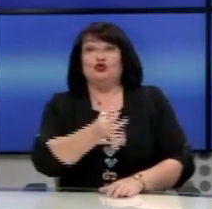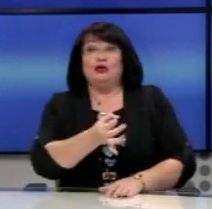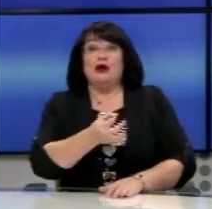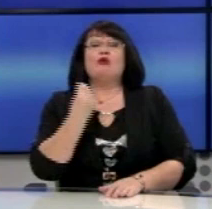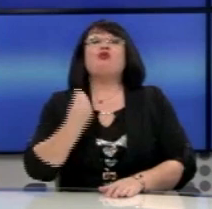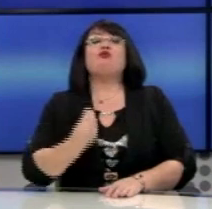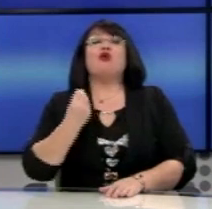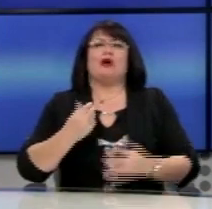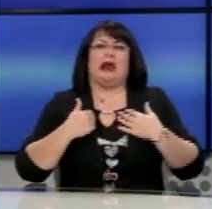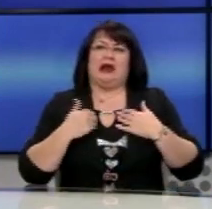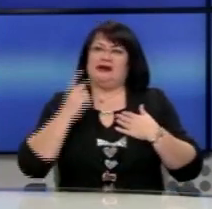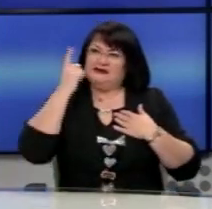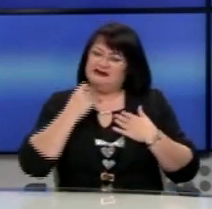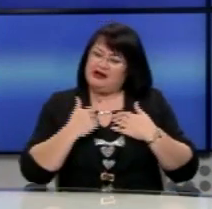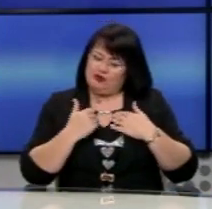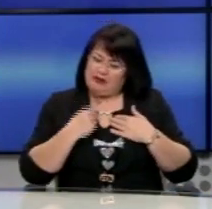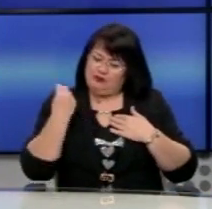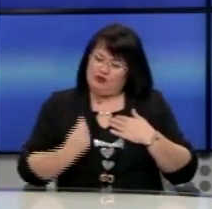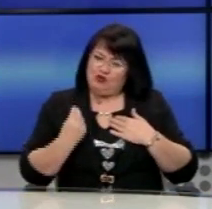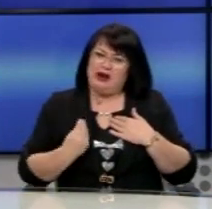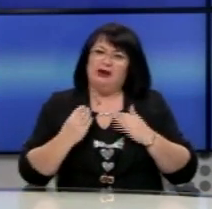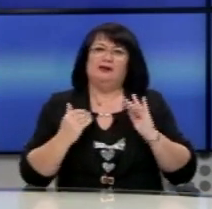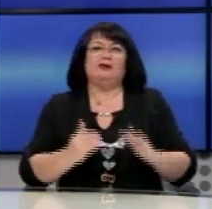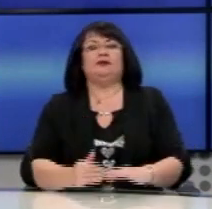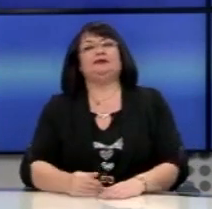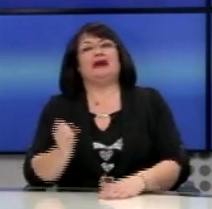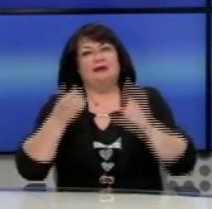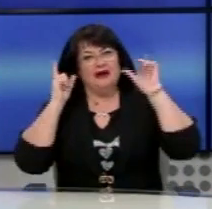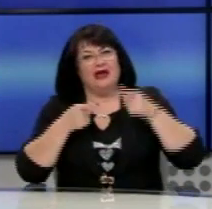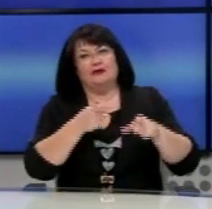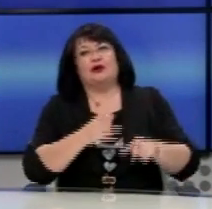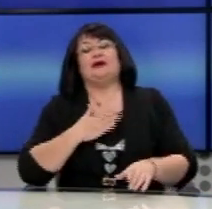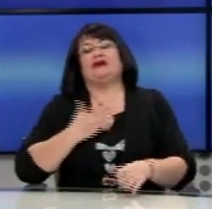πολύ καλύτερα ξανά και από σας και από το κόμμα σας το ίδιο. Σας ευχαριστώ.